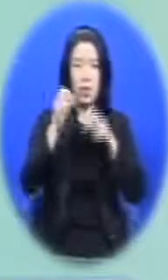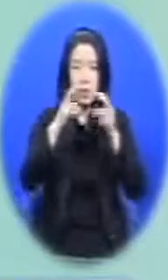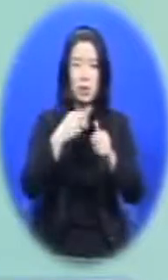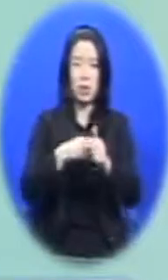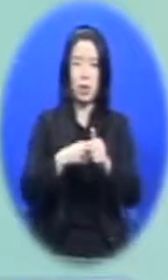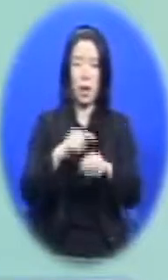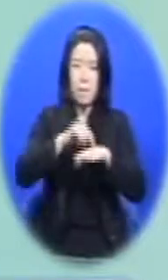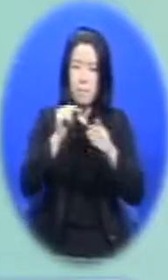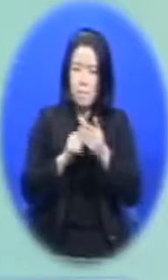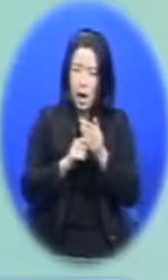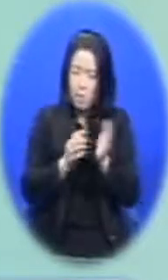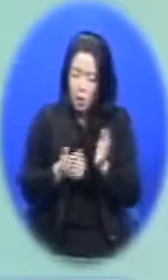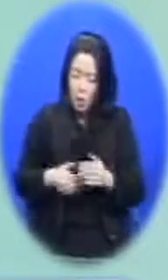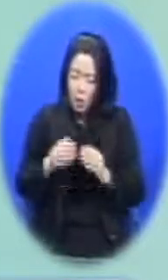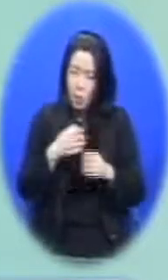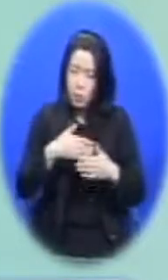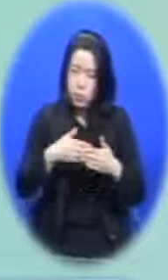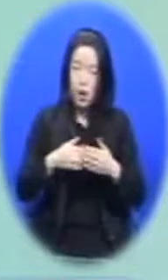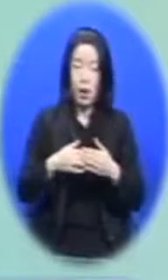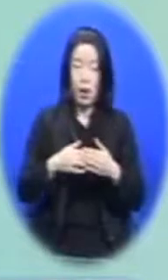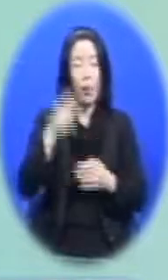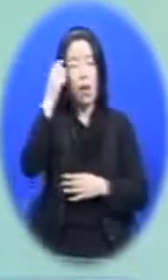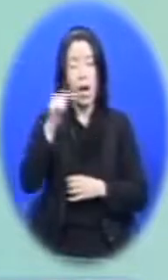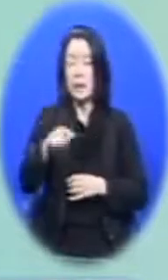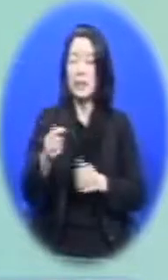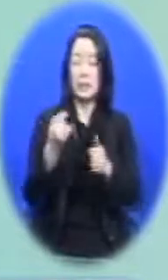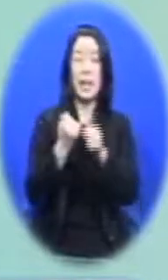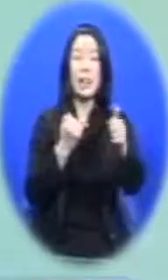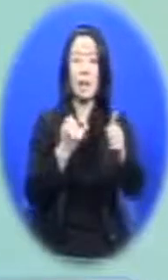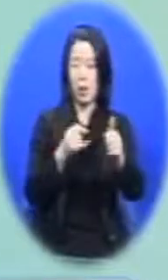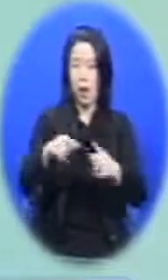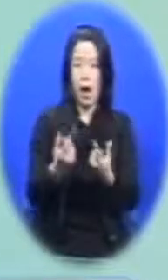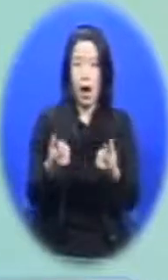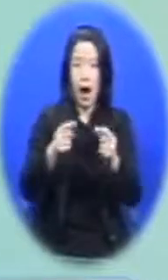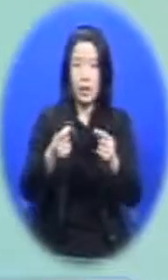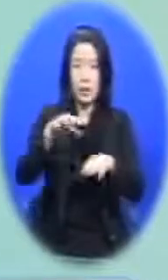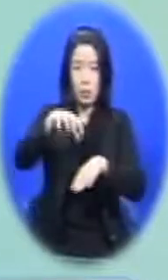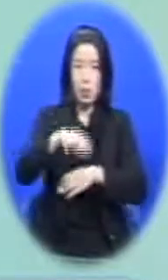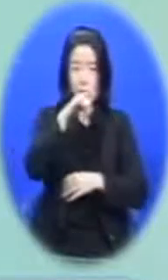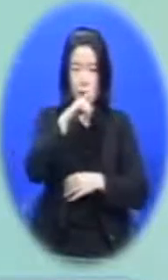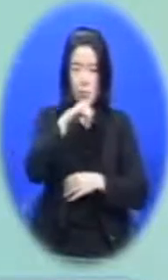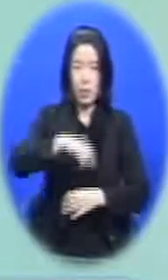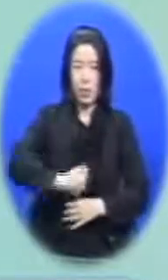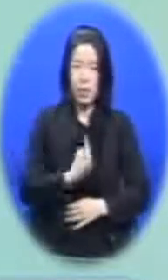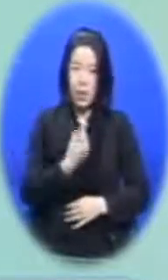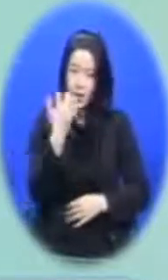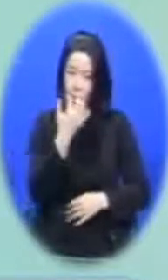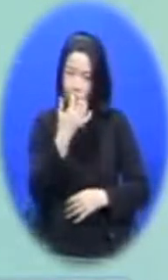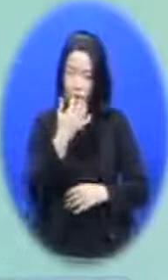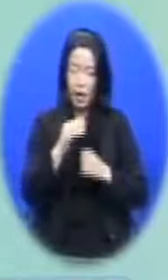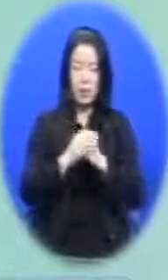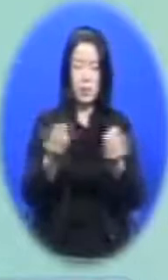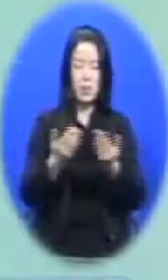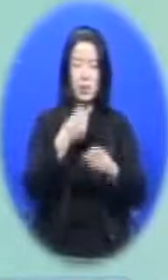얼마나 마음이 졸였는지 그 남편이 그 자리에 있었어요. 자기가 간음했던 죄를 회개하고 자리에 들어가서 울고